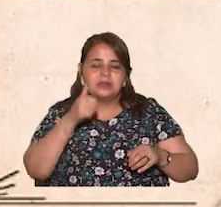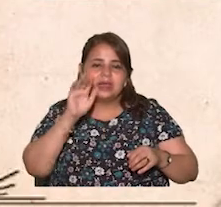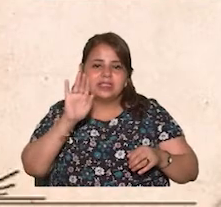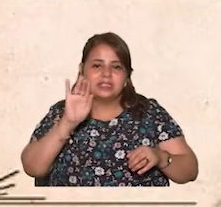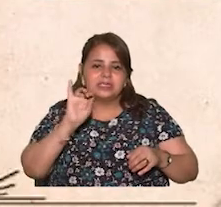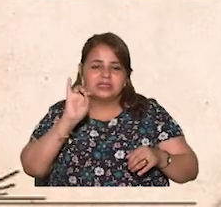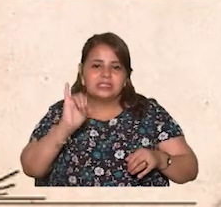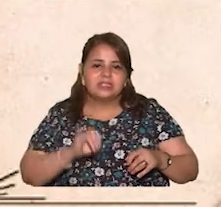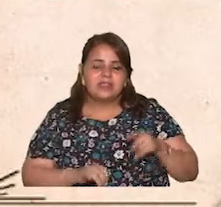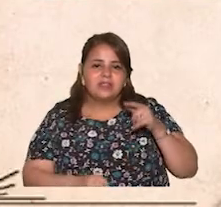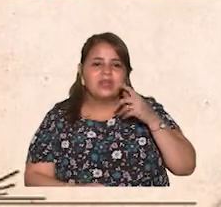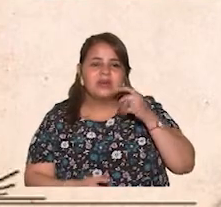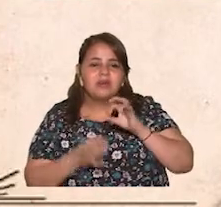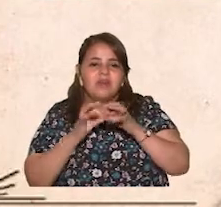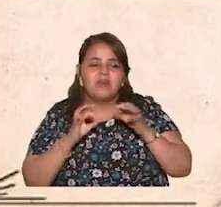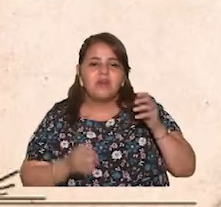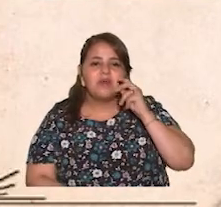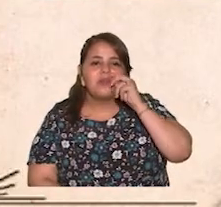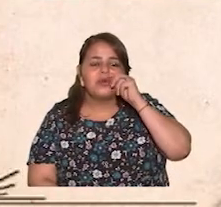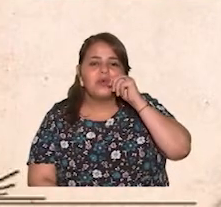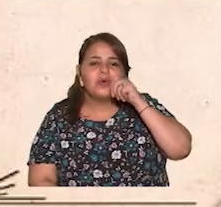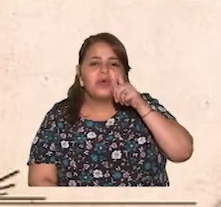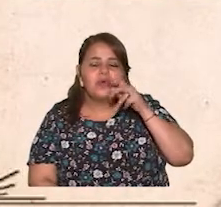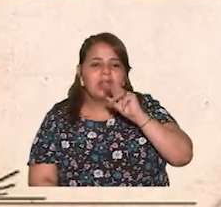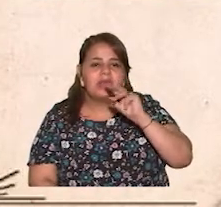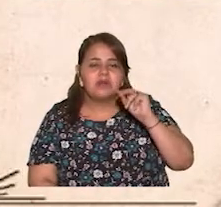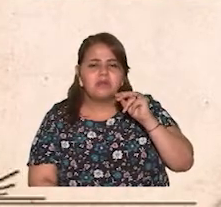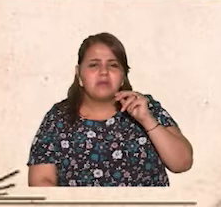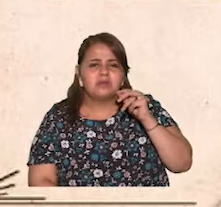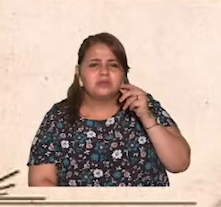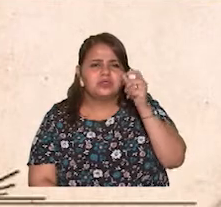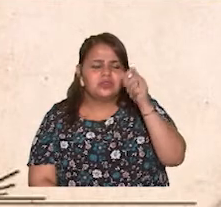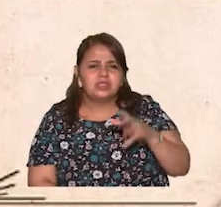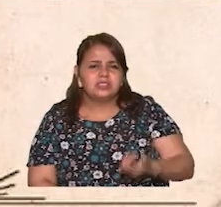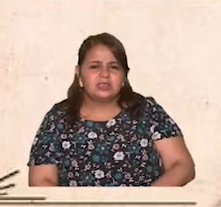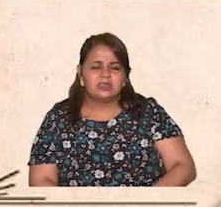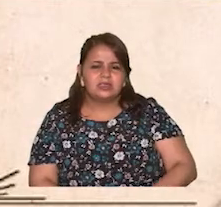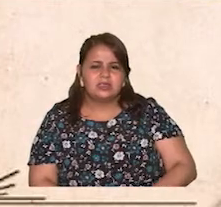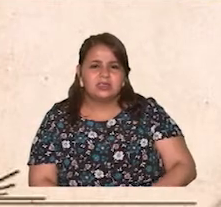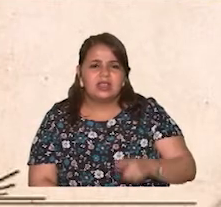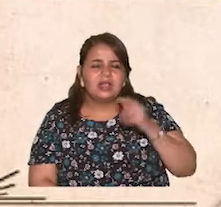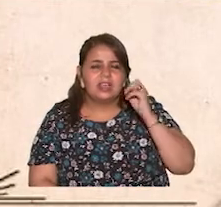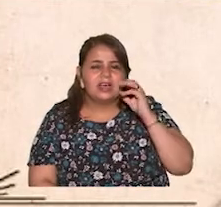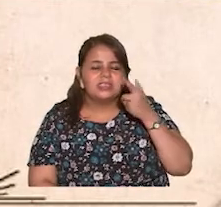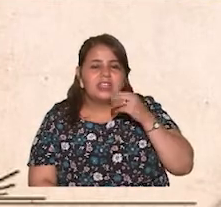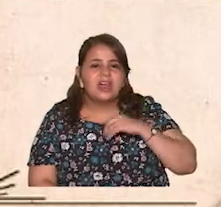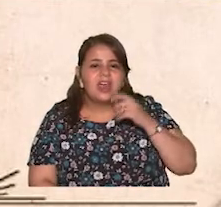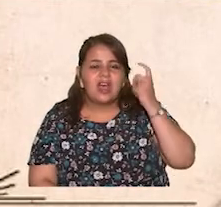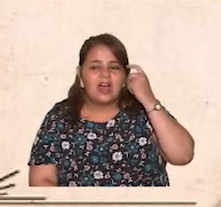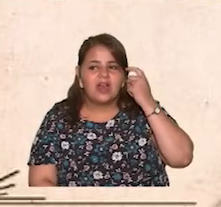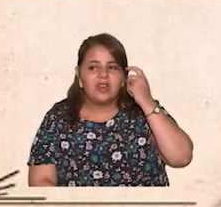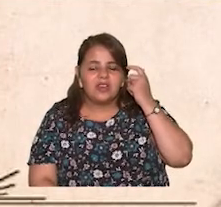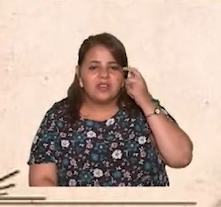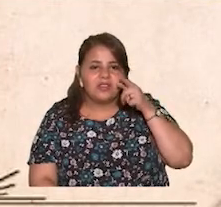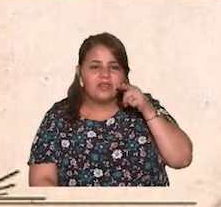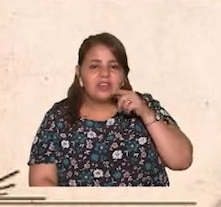الرجوله في او كانسان في منظور العالمي، لكن عايزين نعرف من نيافتك